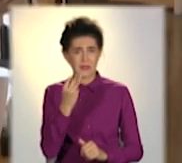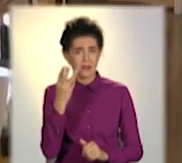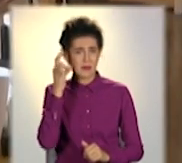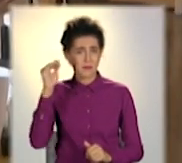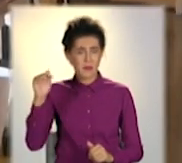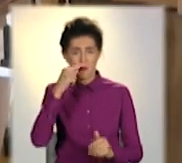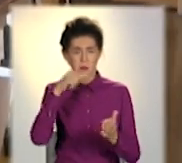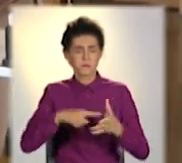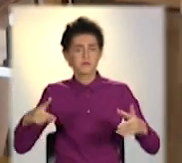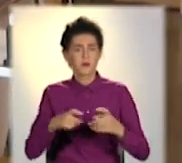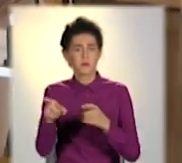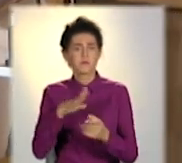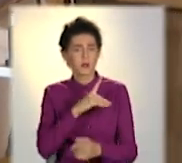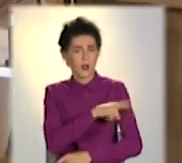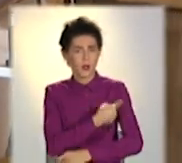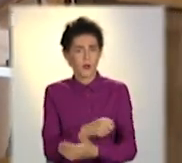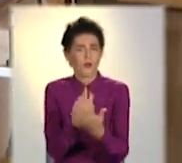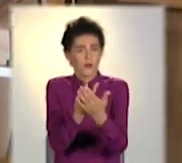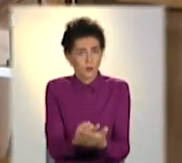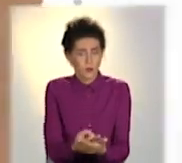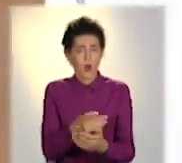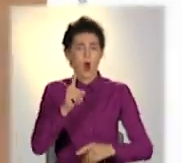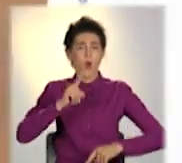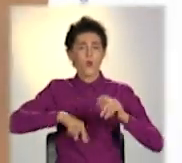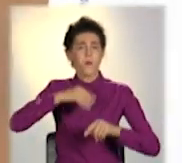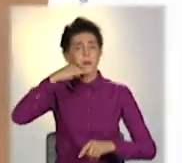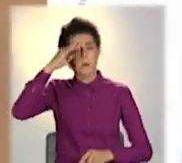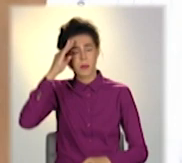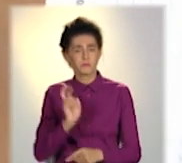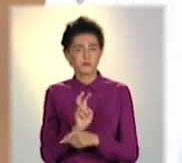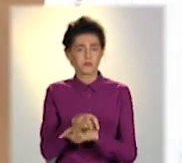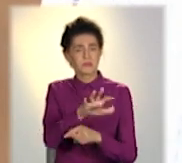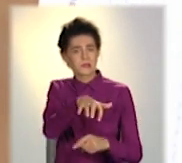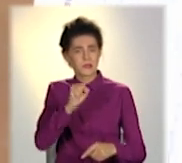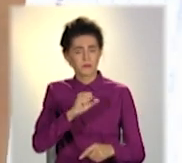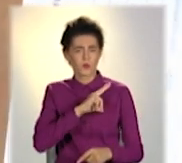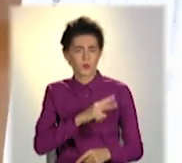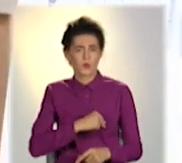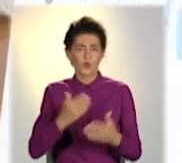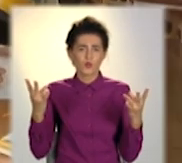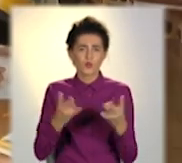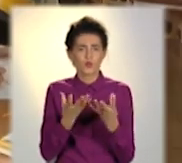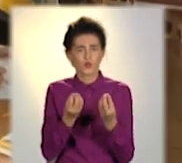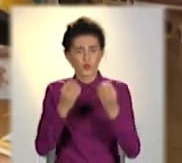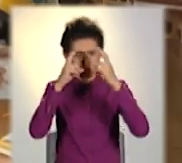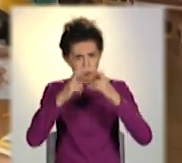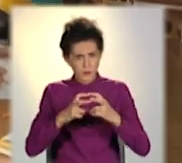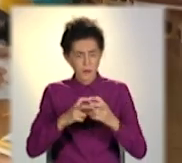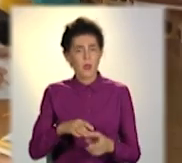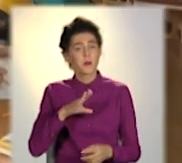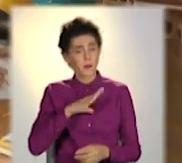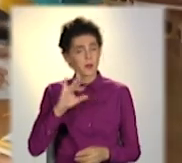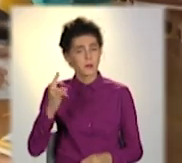стався конфлікт, лікувалася в стаціонарі. Згодом батько забрав її, аби донька пройшла необхідні дослідження. Спочатку